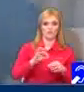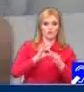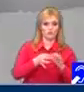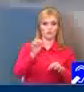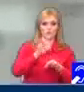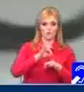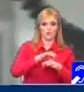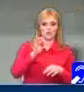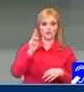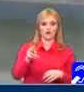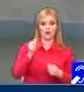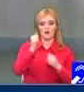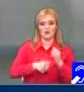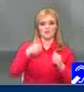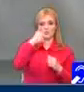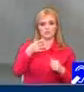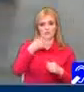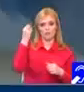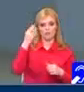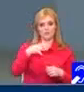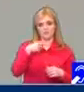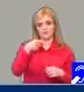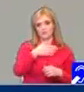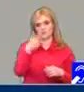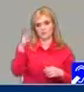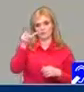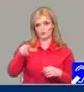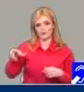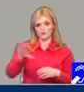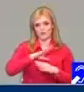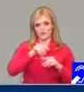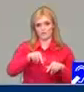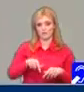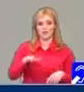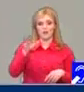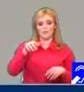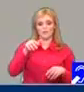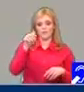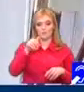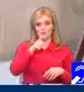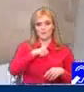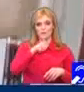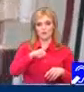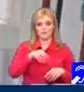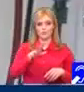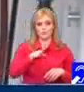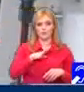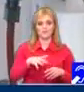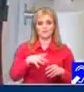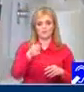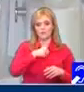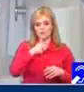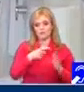boli. Cancerul răpește anual în Republica Moldova mii de vieți. Pe parcursul cercetărilor au fost testate aproape 600 de substanțe